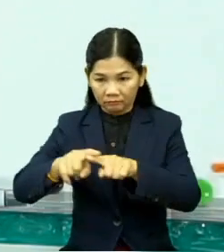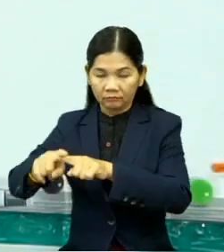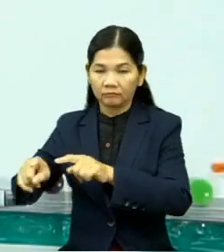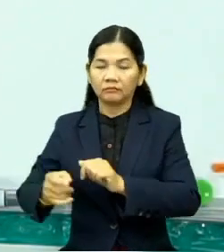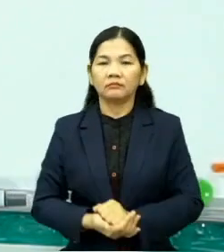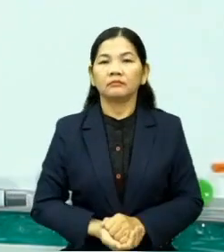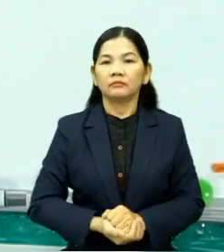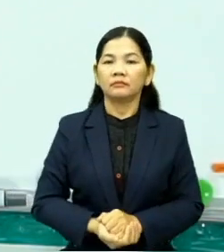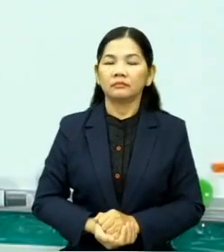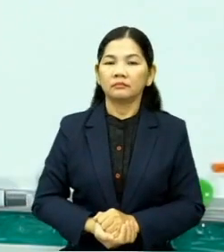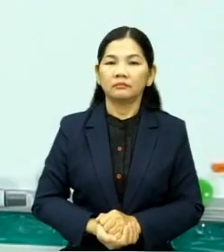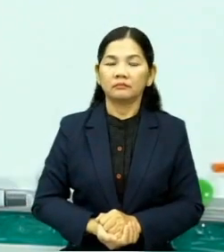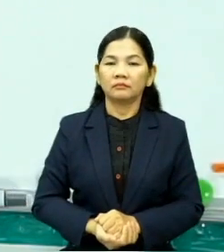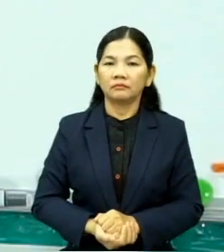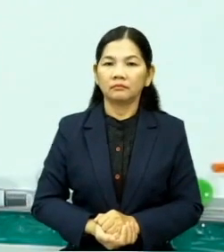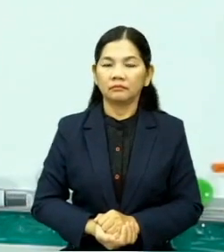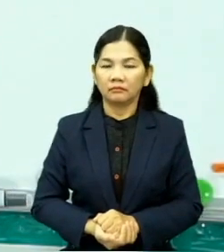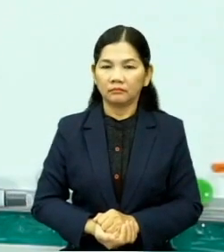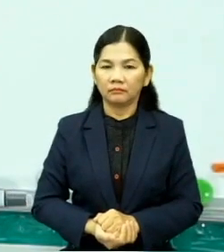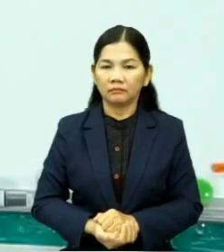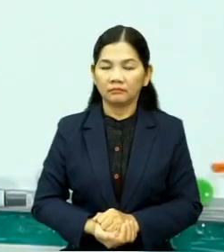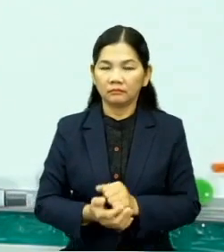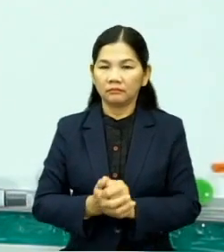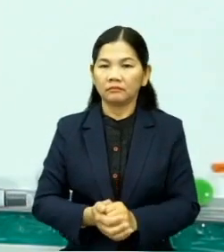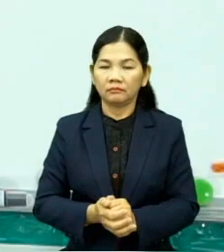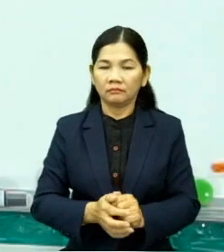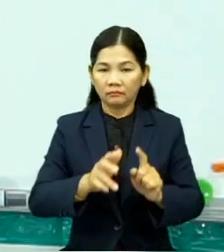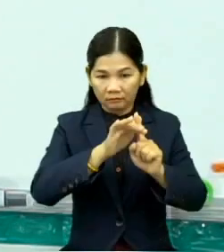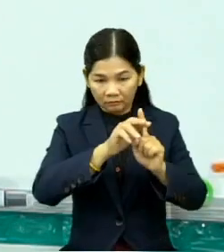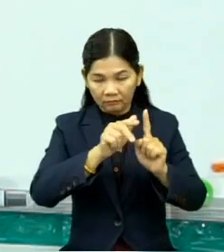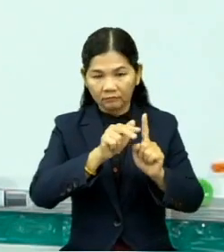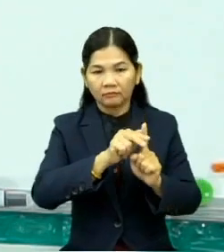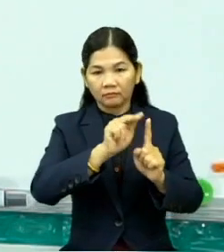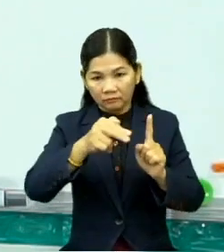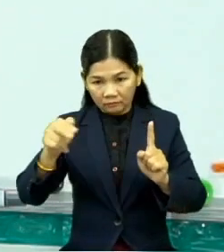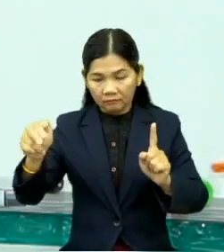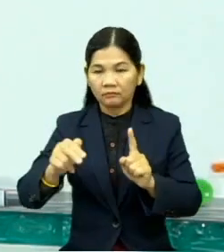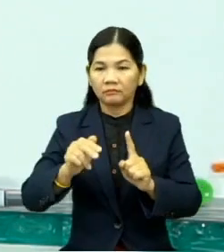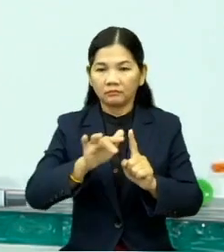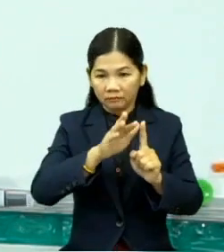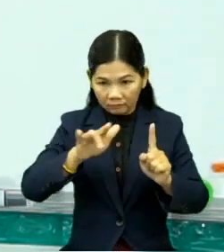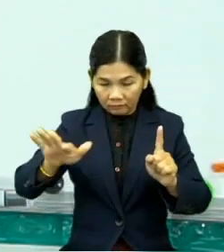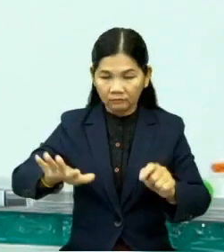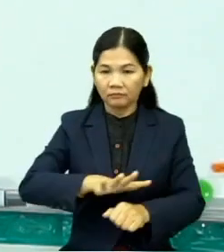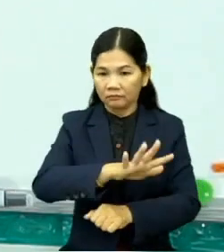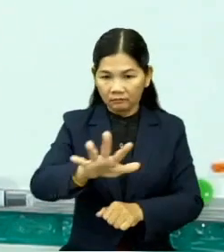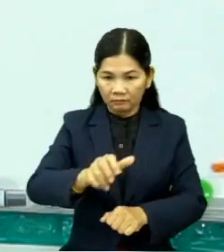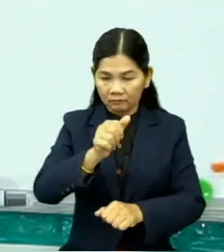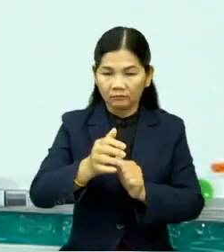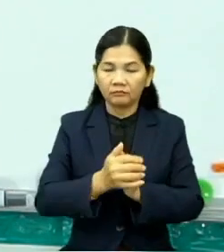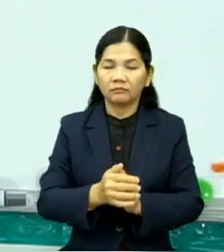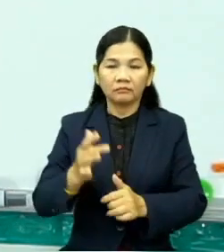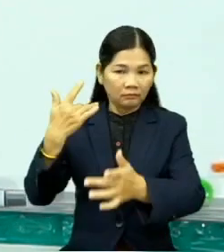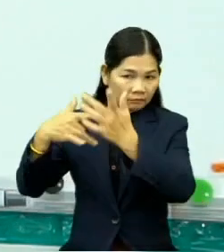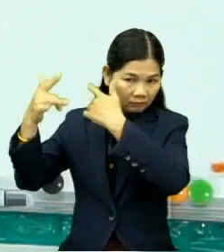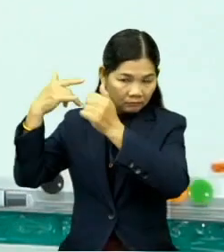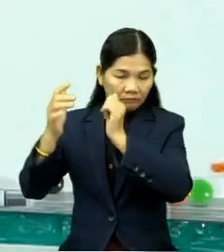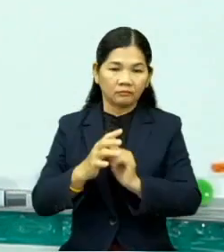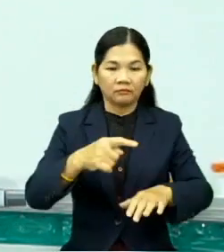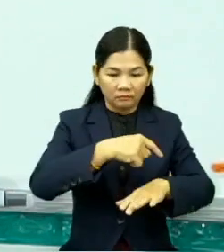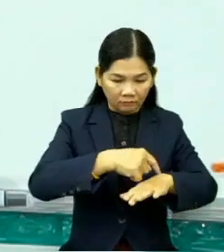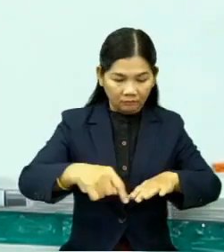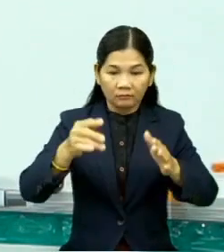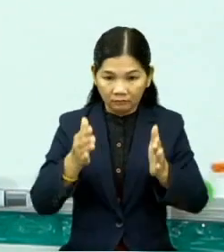ងរីឯបទភ្លេងបុរាណខ្មែរអ្នកនិពន្ធរៀប